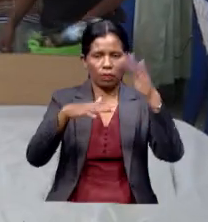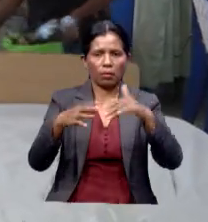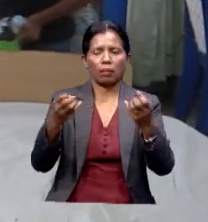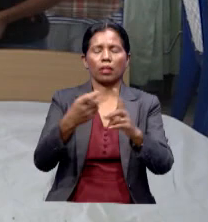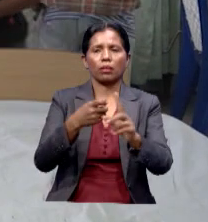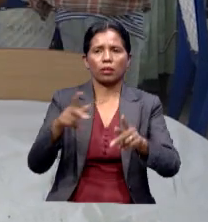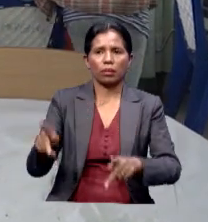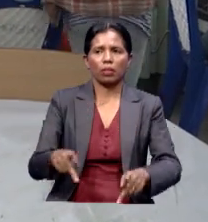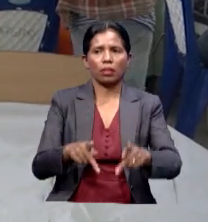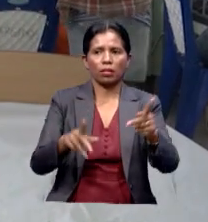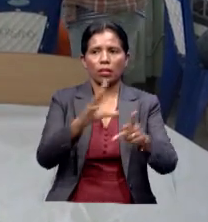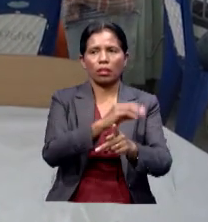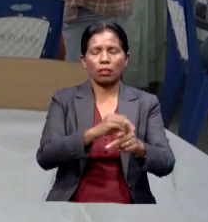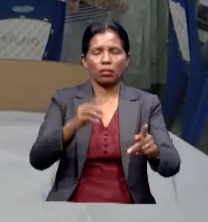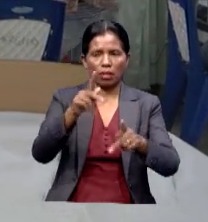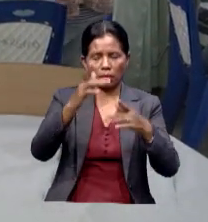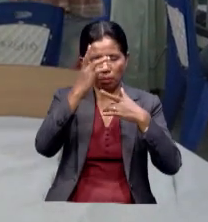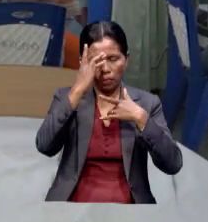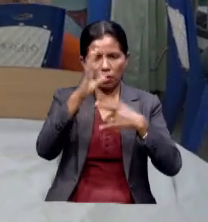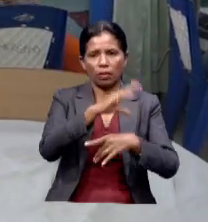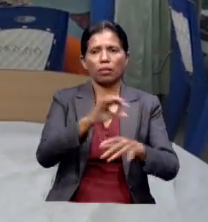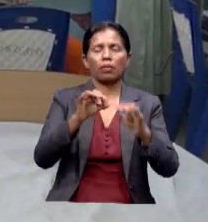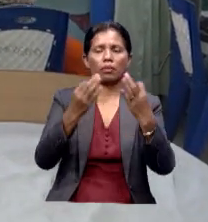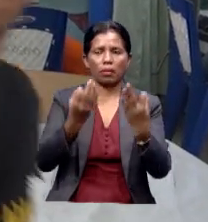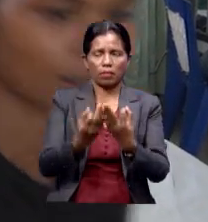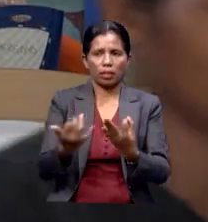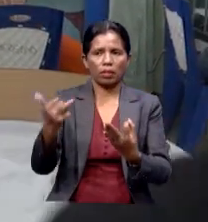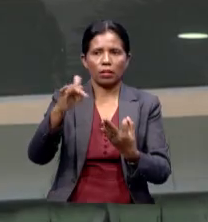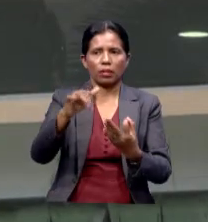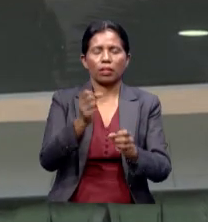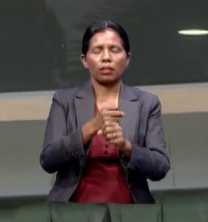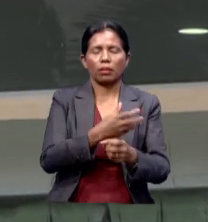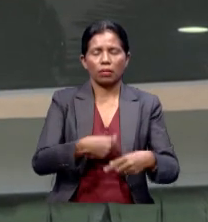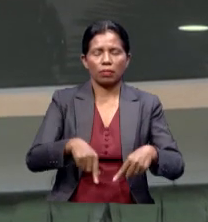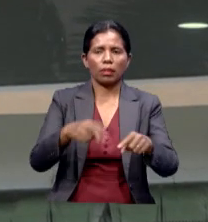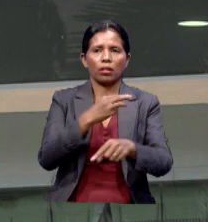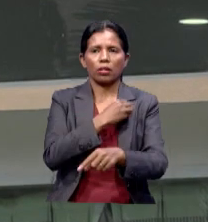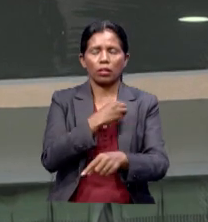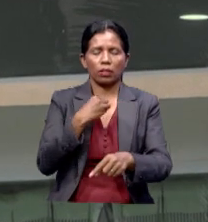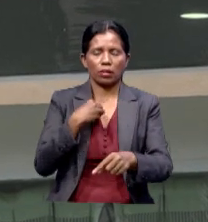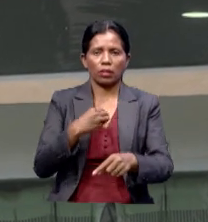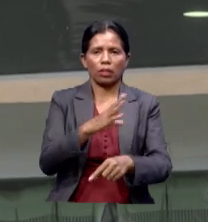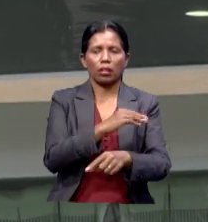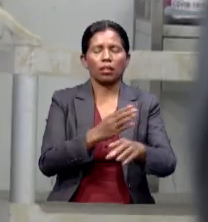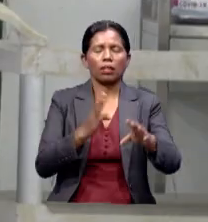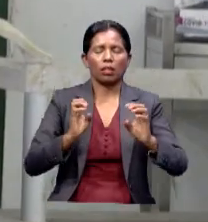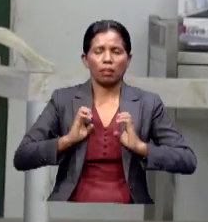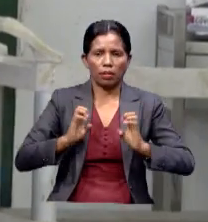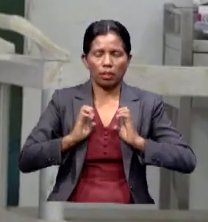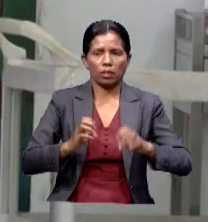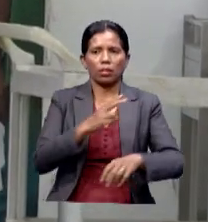público liu paciente no família paciente sira nebe halo tratamento e a banco emergência hospital